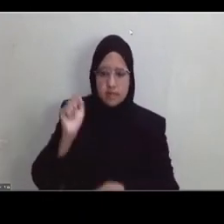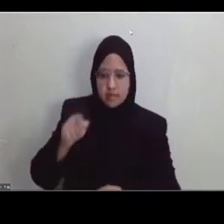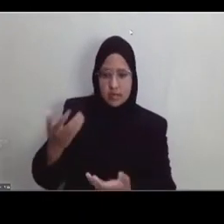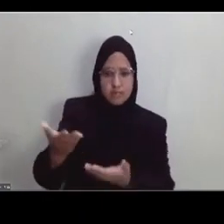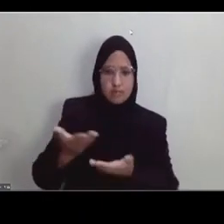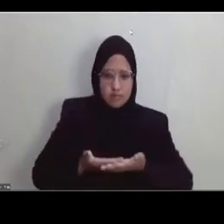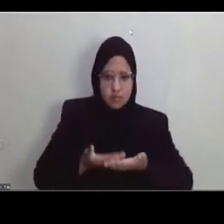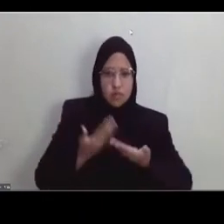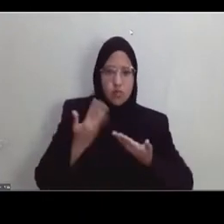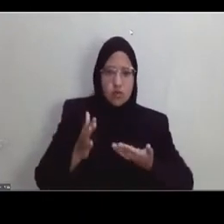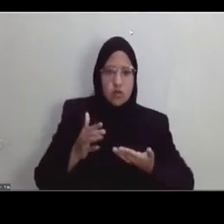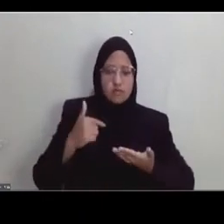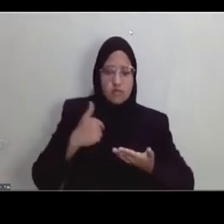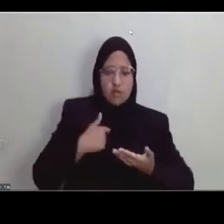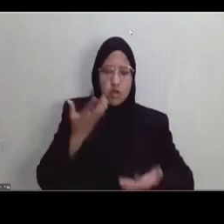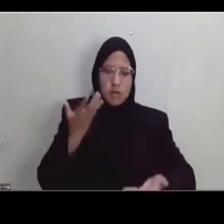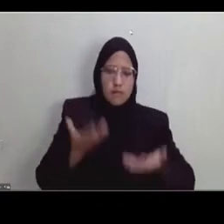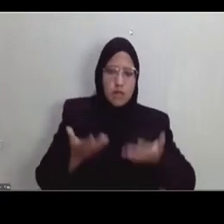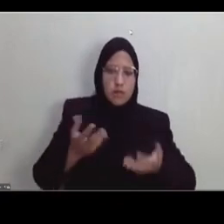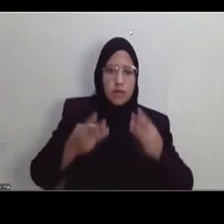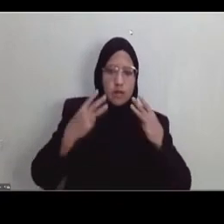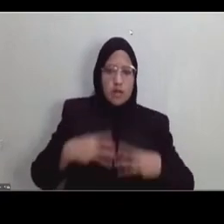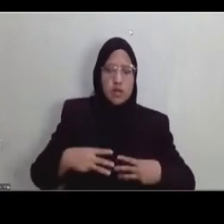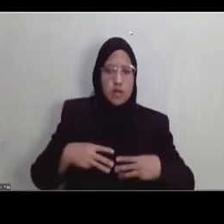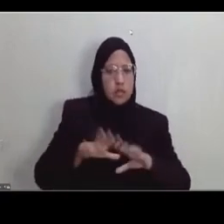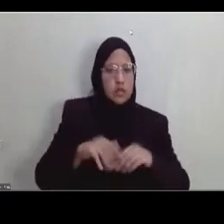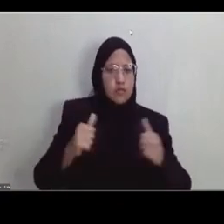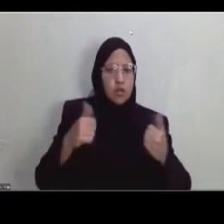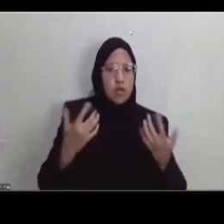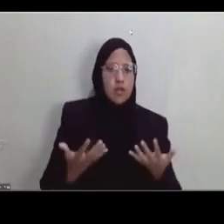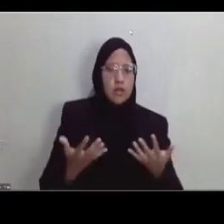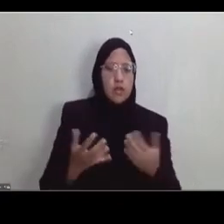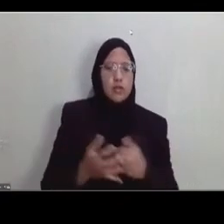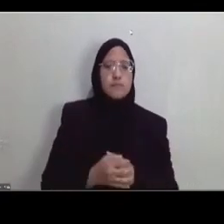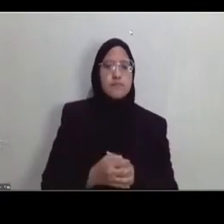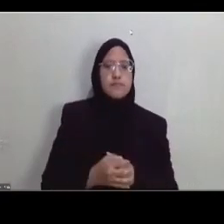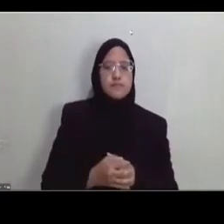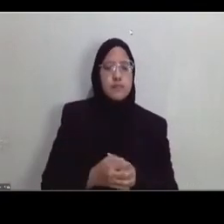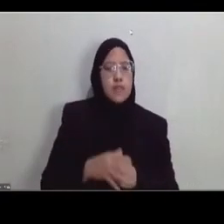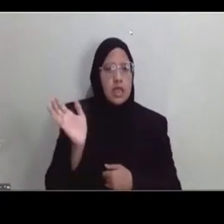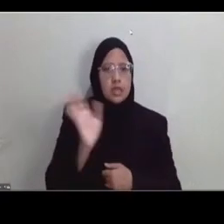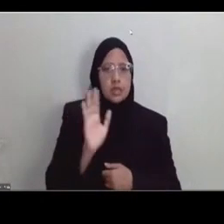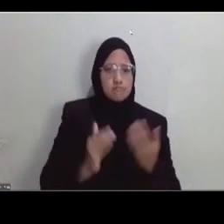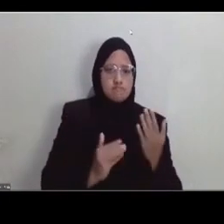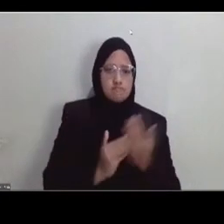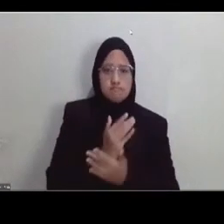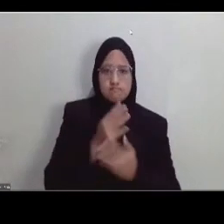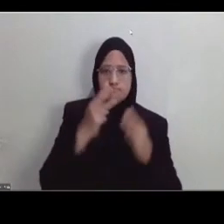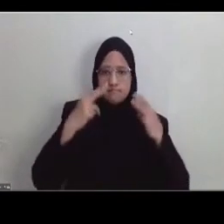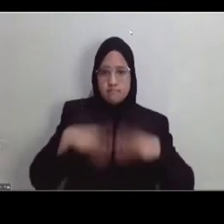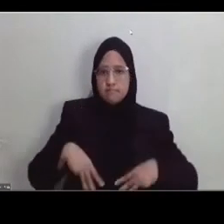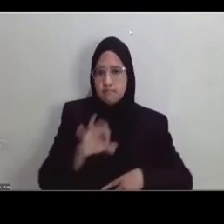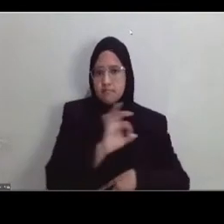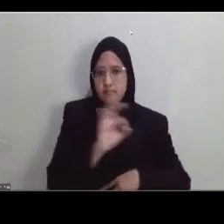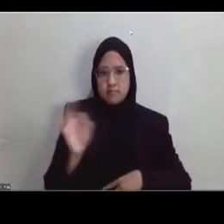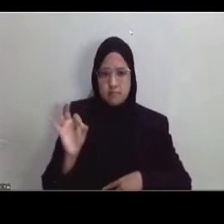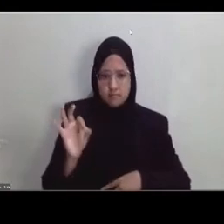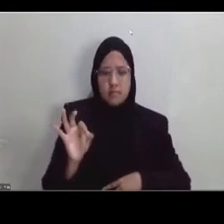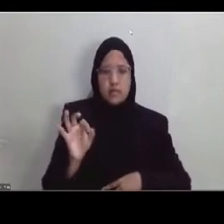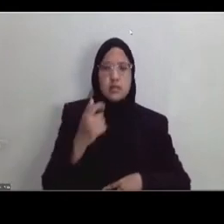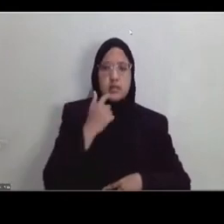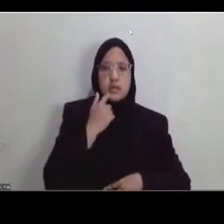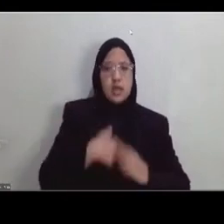hukum dan etika di atas dapat disimpulkan bahwa telah ternyata tidak terdapat pelanggaran kode etik dan perilaku hakim konstitusi